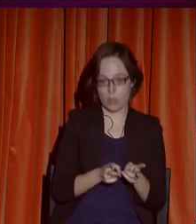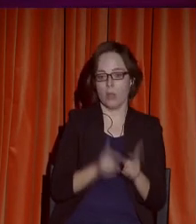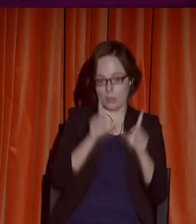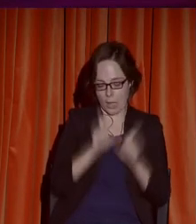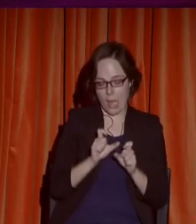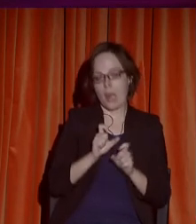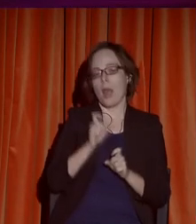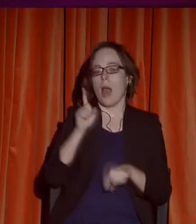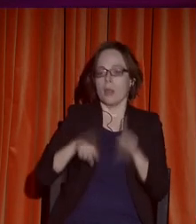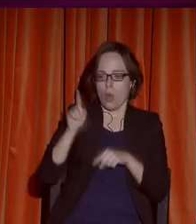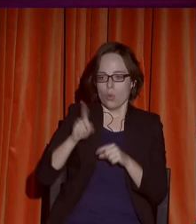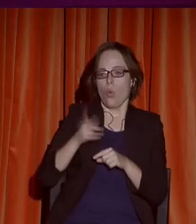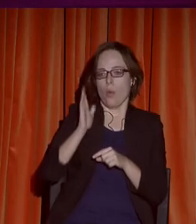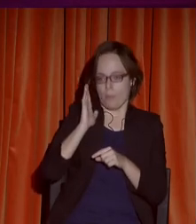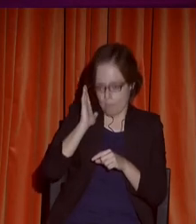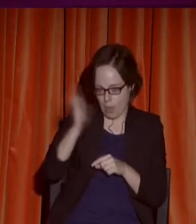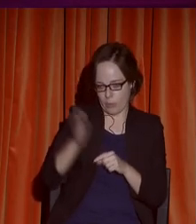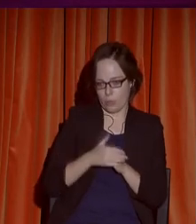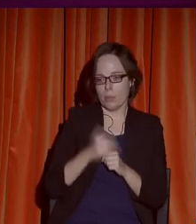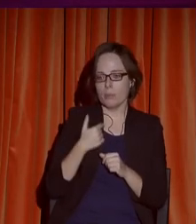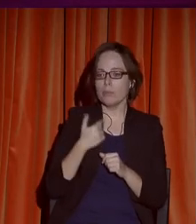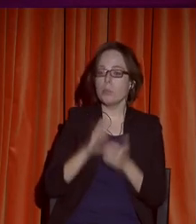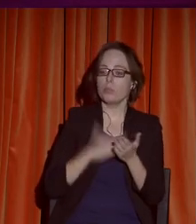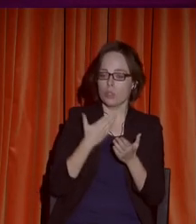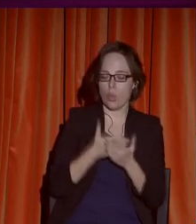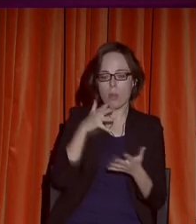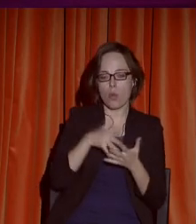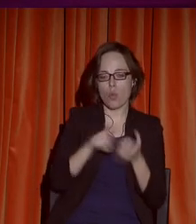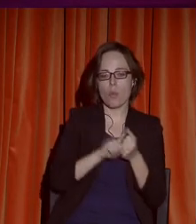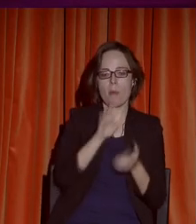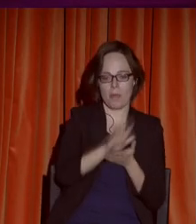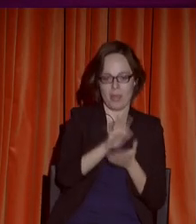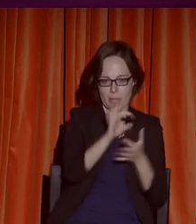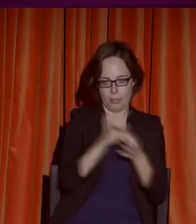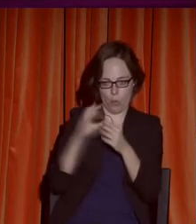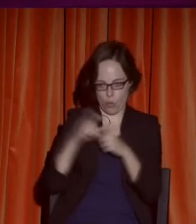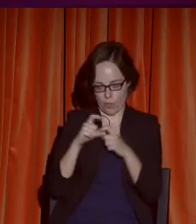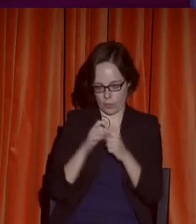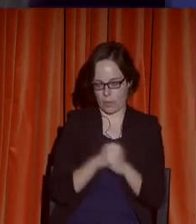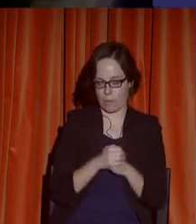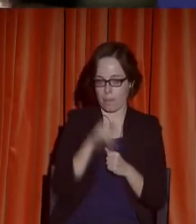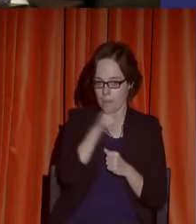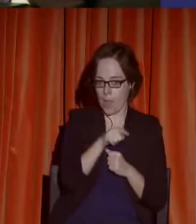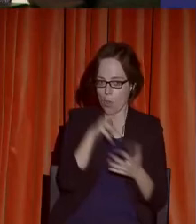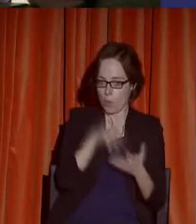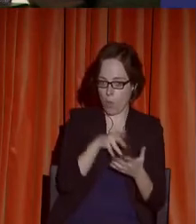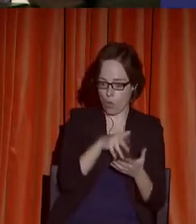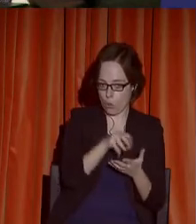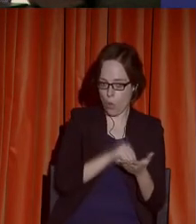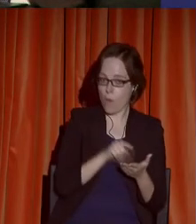tutaj o protokole numer 15 do konwencji. Ten protokół jest o tyle istotny, że on jakby